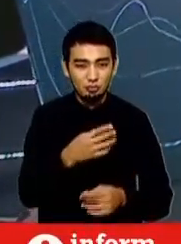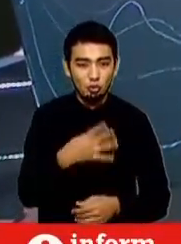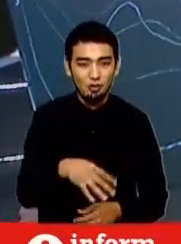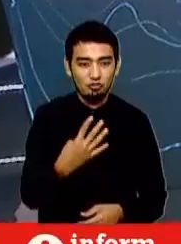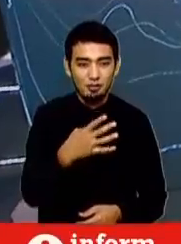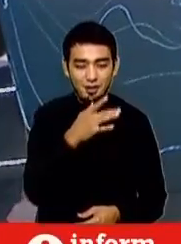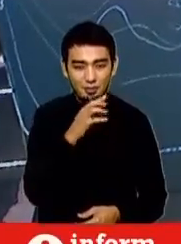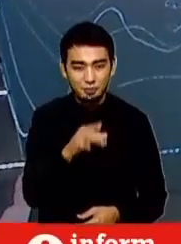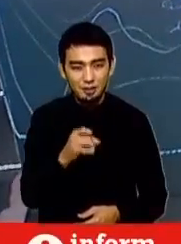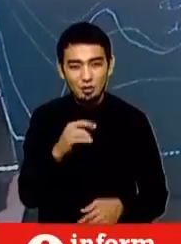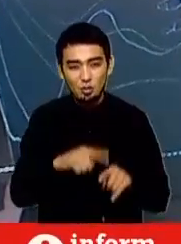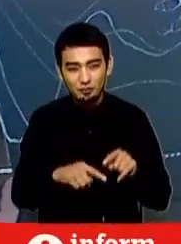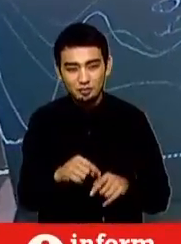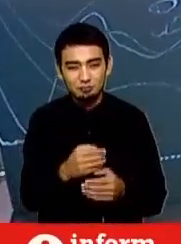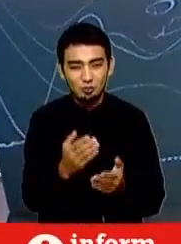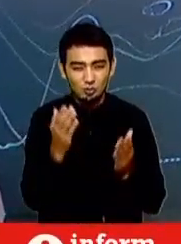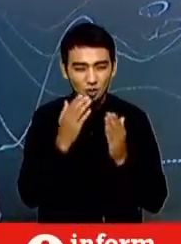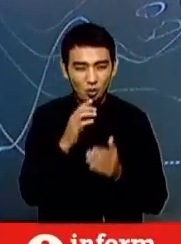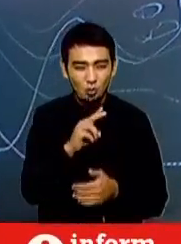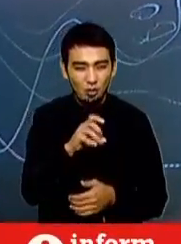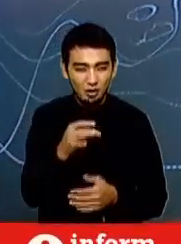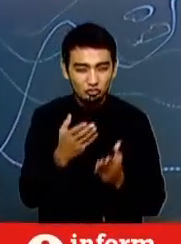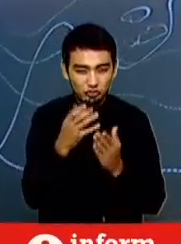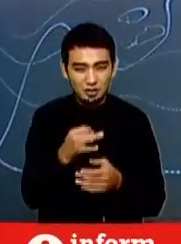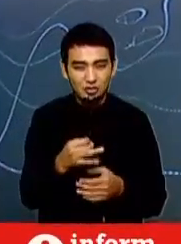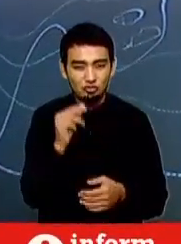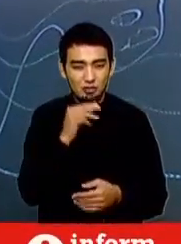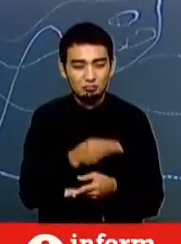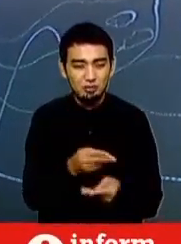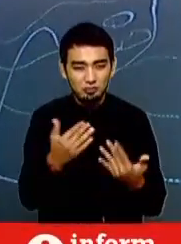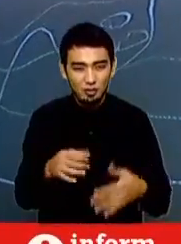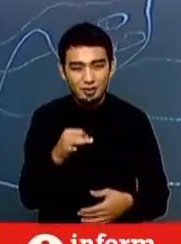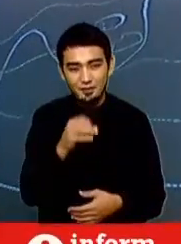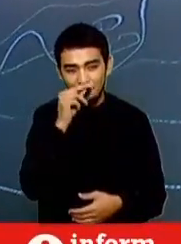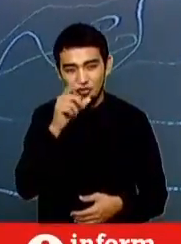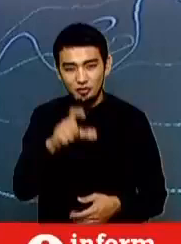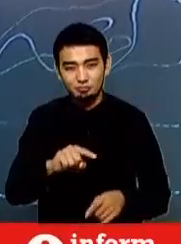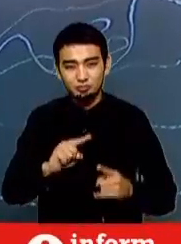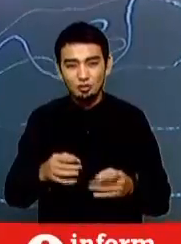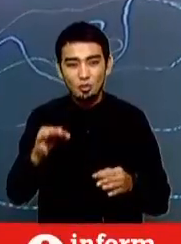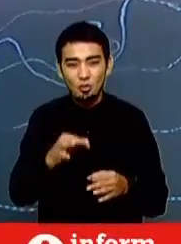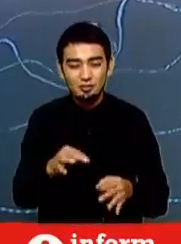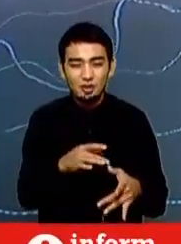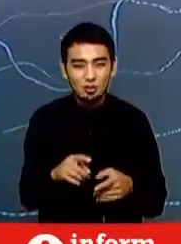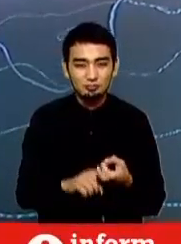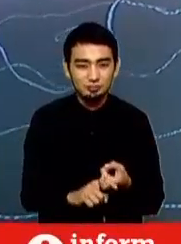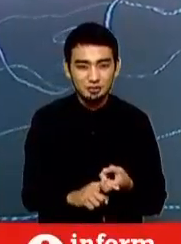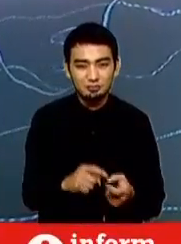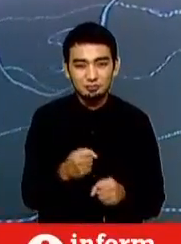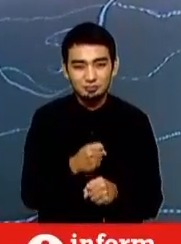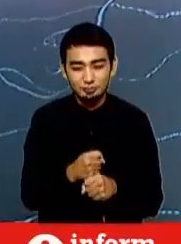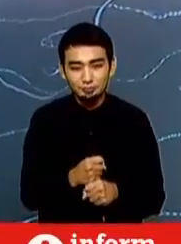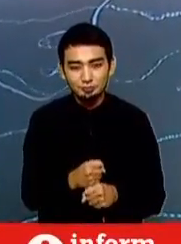Жақындары Құран оқытып шай берді. Айтпақшы, полициядан келген жауапта күдіктіге қатысты қамауға алу түріндегі ұлтартпау шарасына